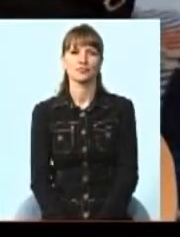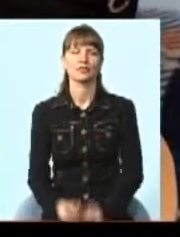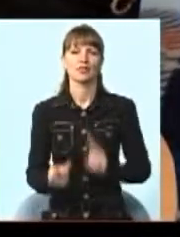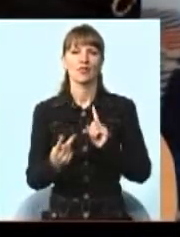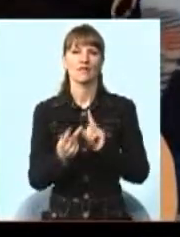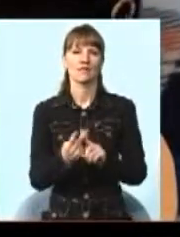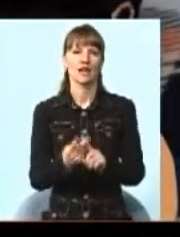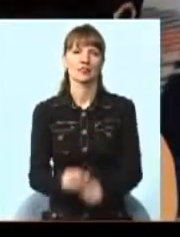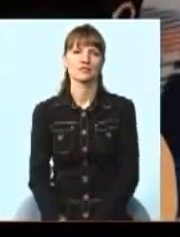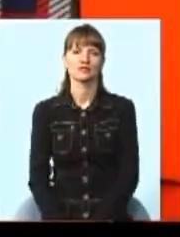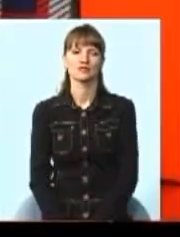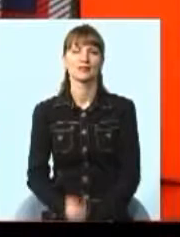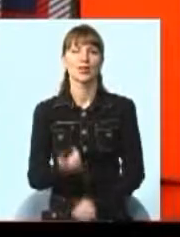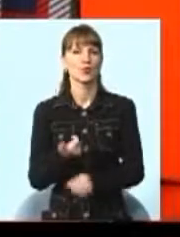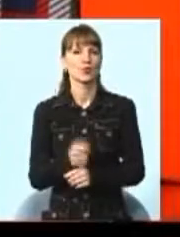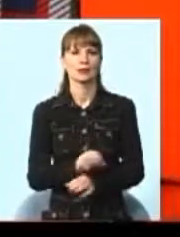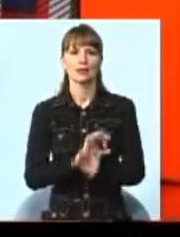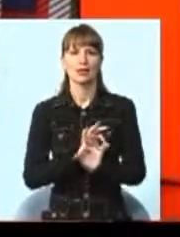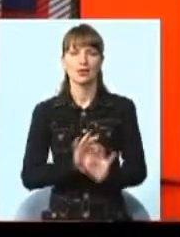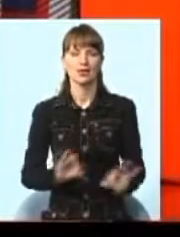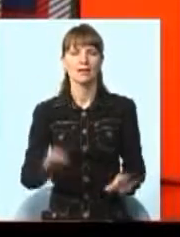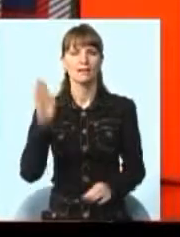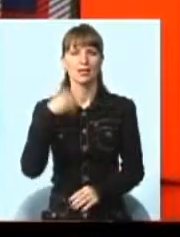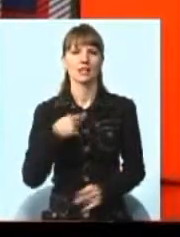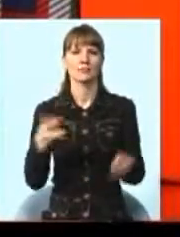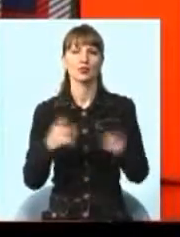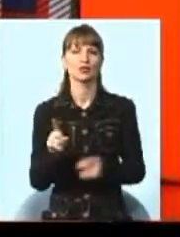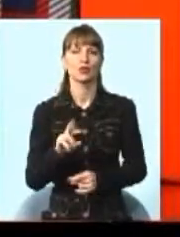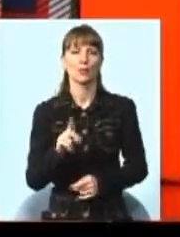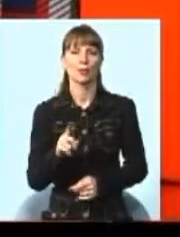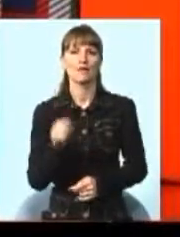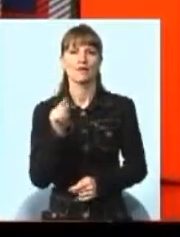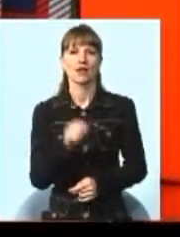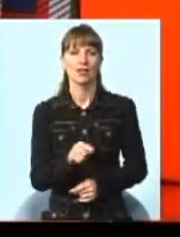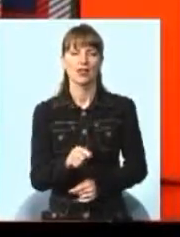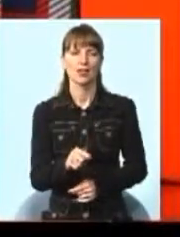два. Дуже добре. Вода нам потрібна для того, щоб вона...